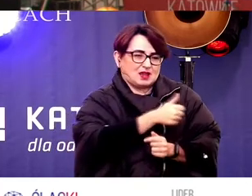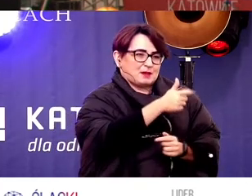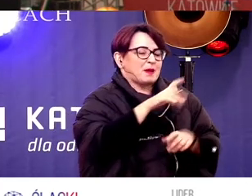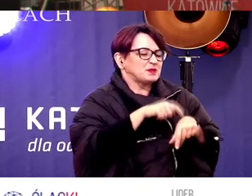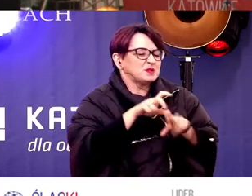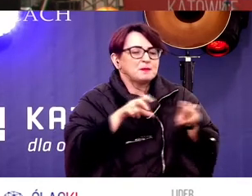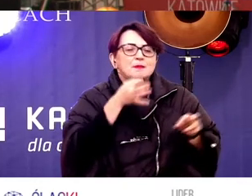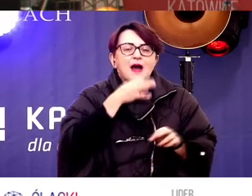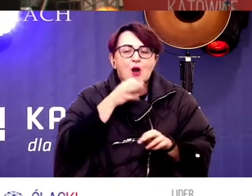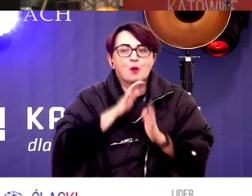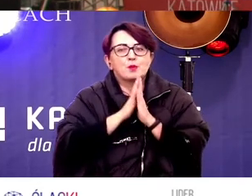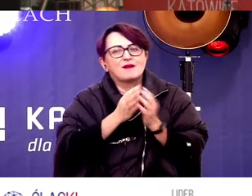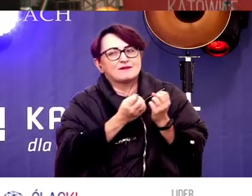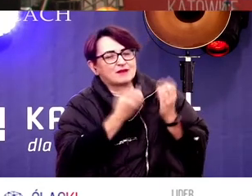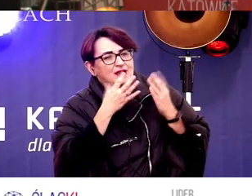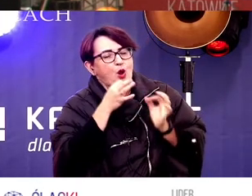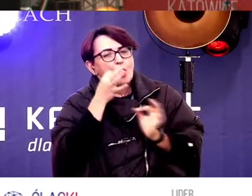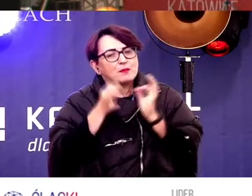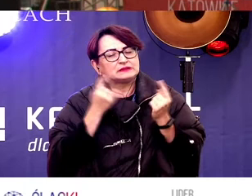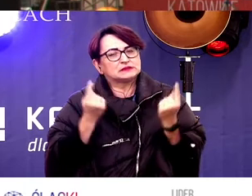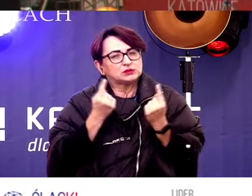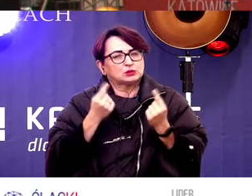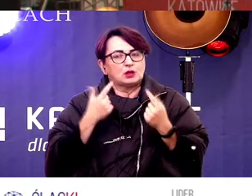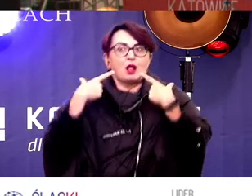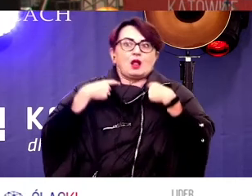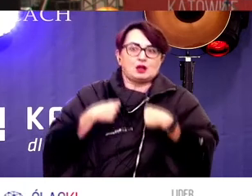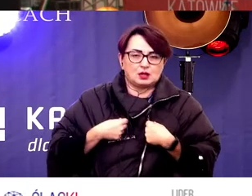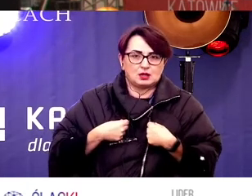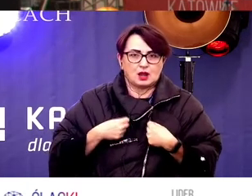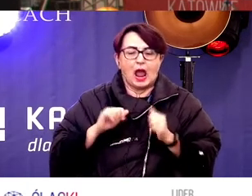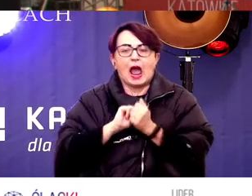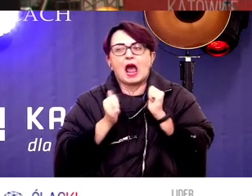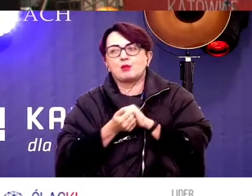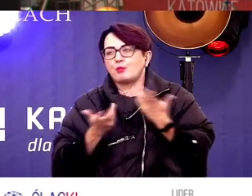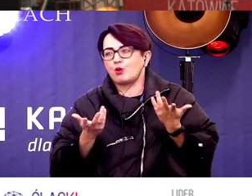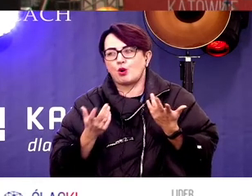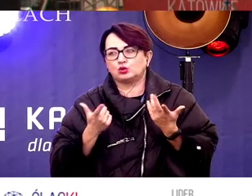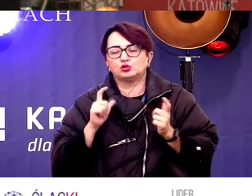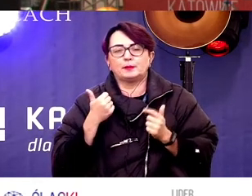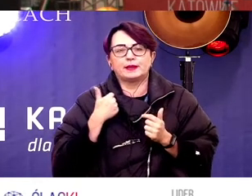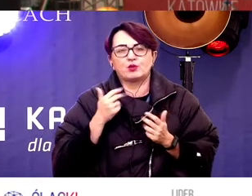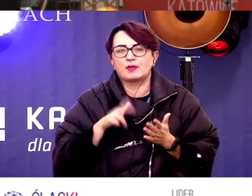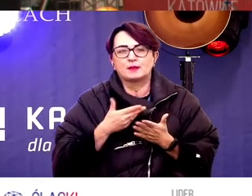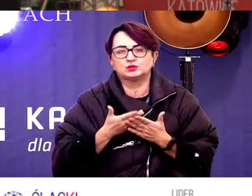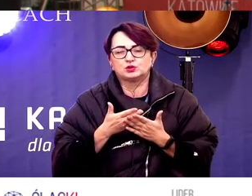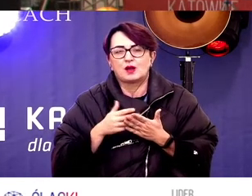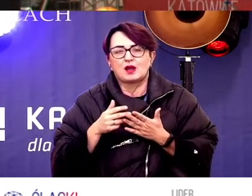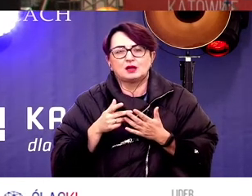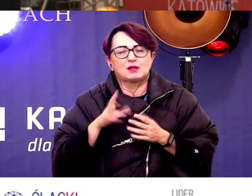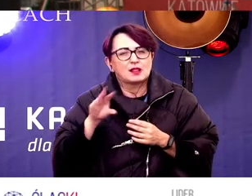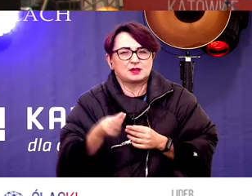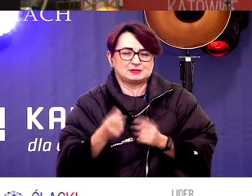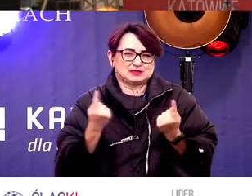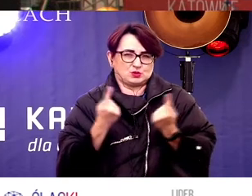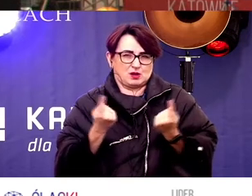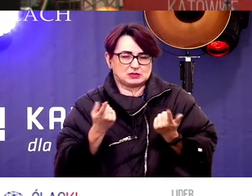mamy bardzo ograniczony. Takie wydarzenie, które panów zaskoczyło w pracy, czy było jakimś takim nietypową, może